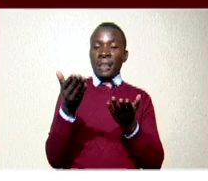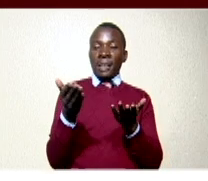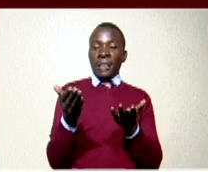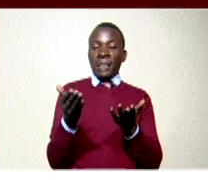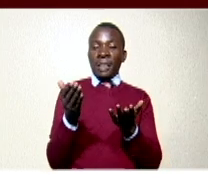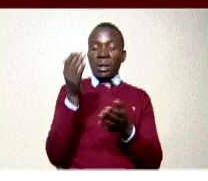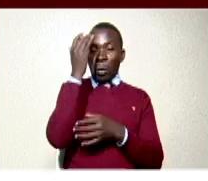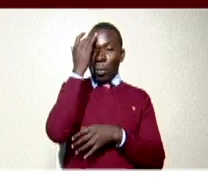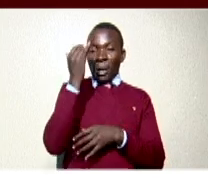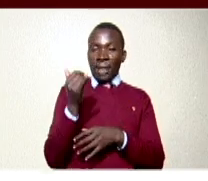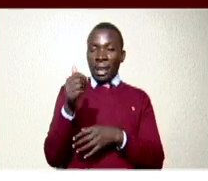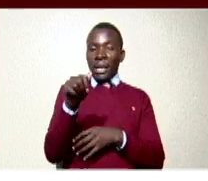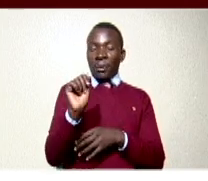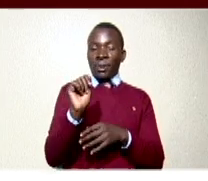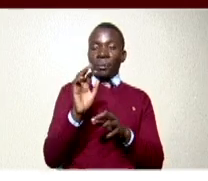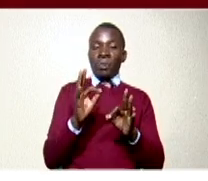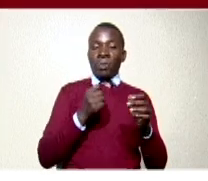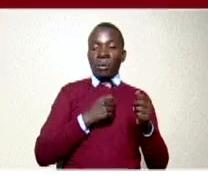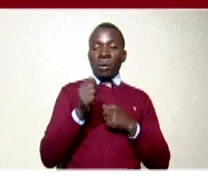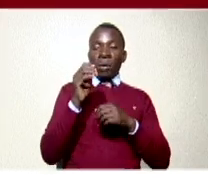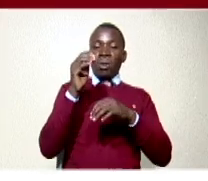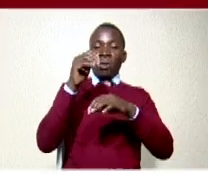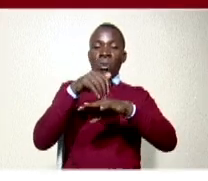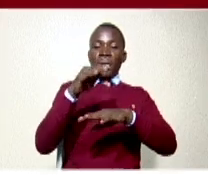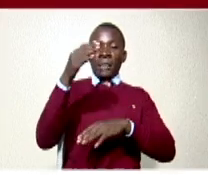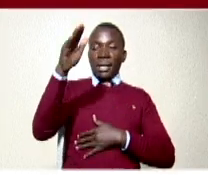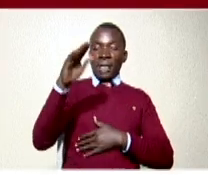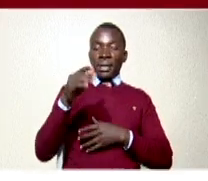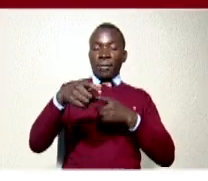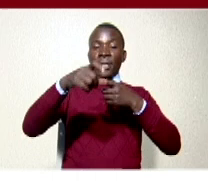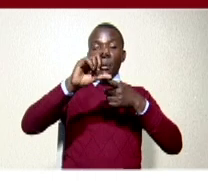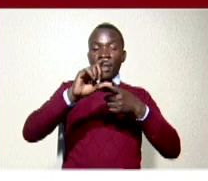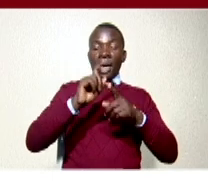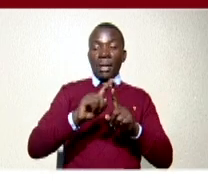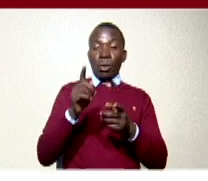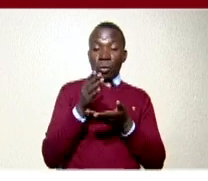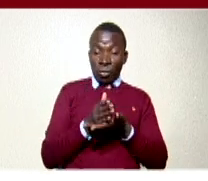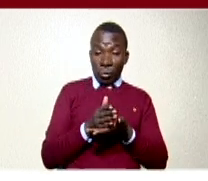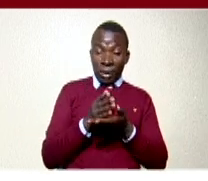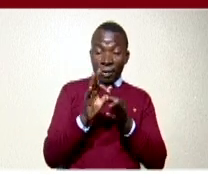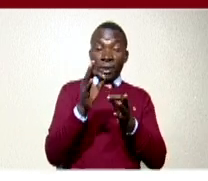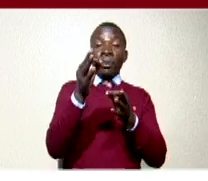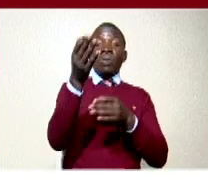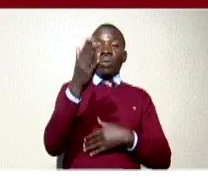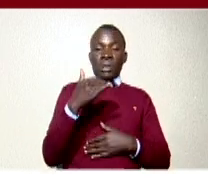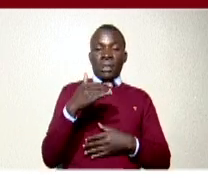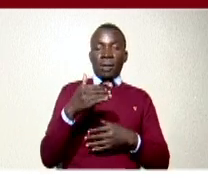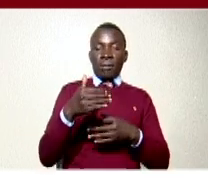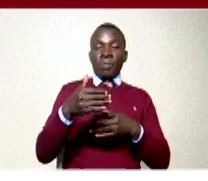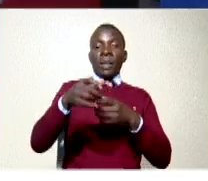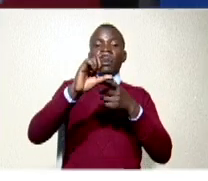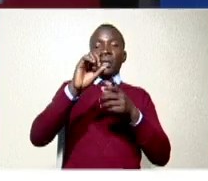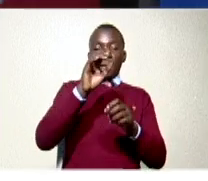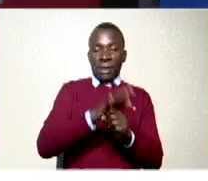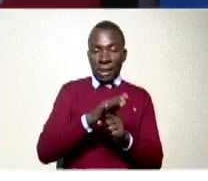kuzamuka nuko ari byo u Rwanda rwohereza mu mahanga byariyongereye ngo ariko nibyo rutumiza byariyongereye cyane bitewe